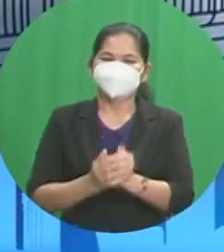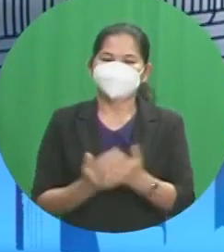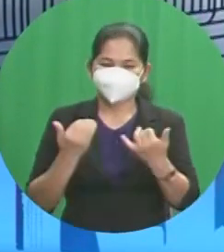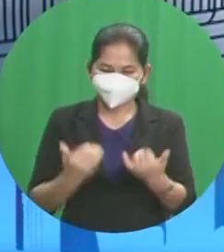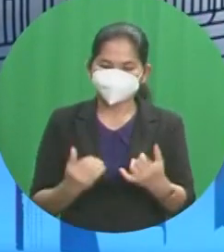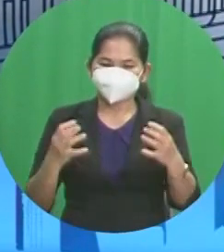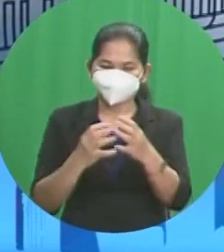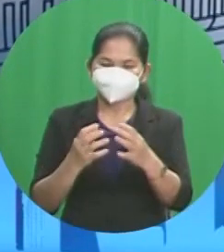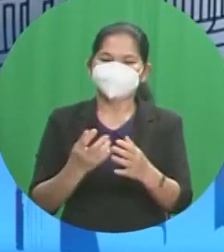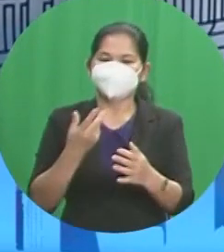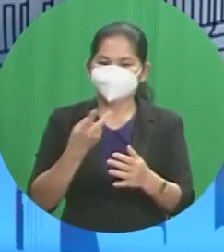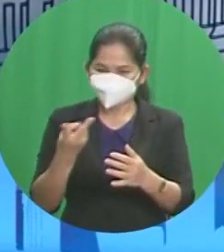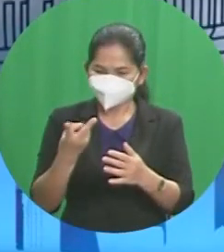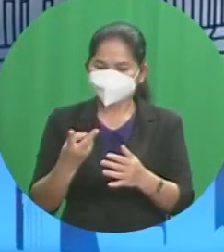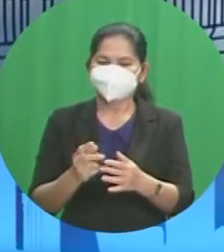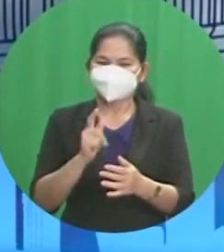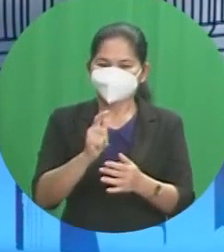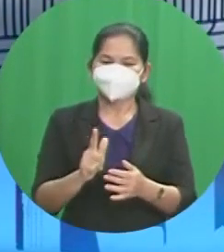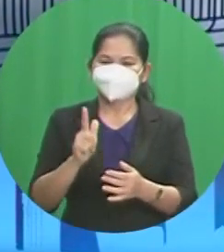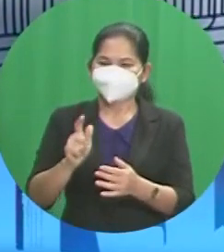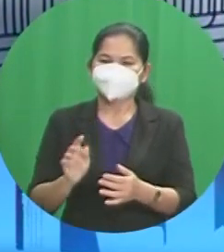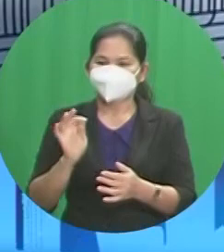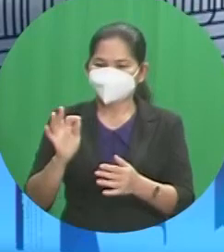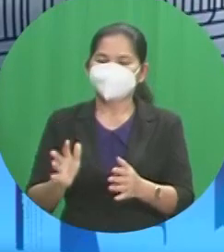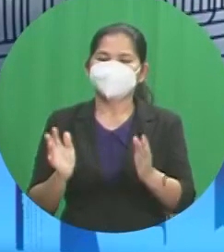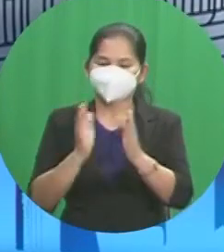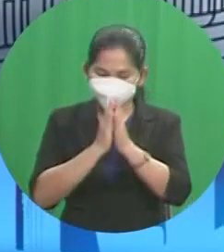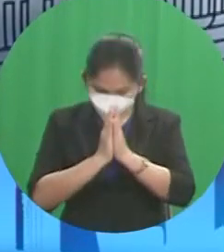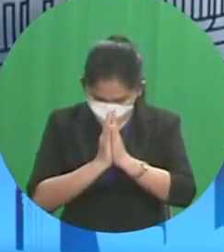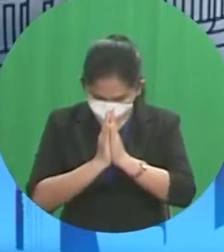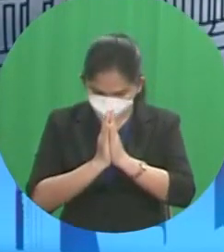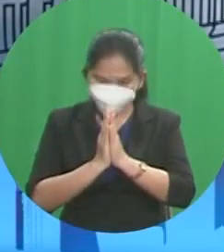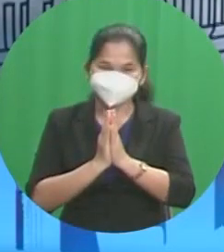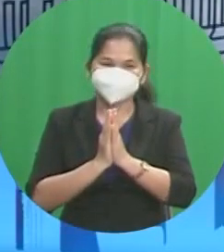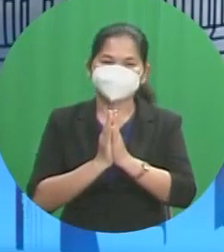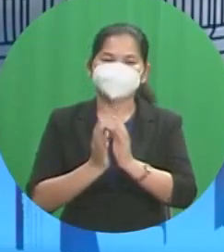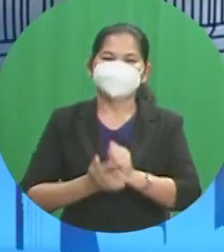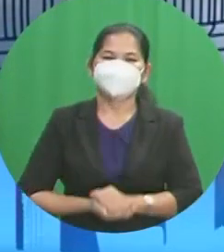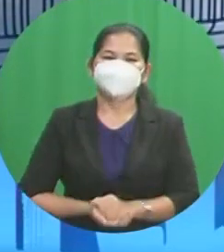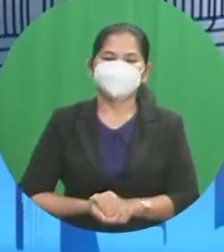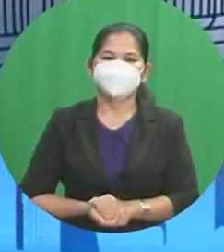គណៈនេះនាងខ្ញុំរិទ្ធវណ្ណិលានិងលោកក្លូតវិស្នាព្រមទាំងក្រុមការងារសូមអរគុណសូមគោរពលា